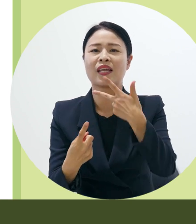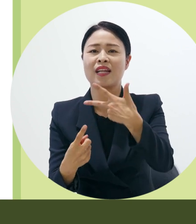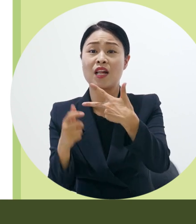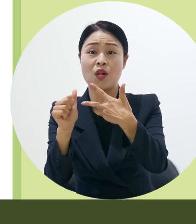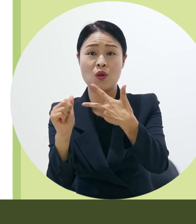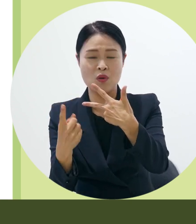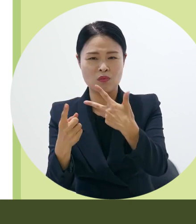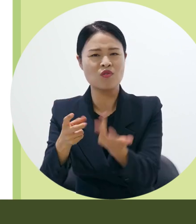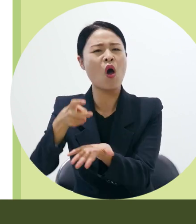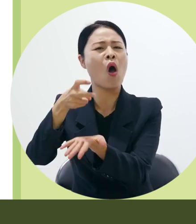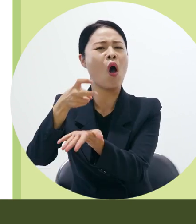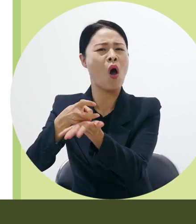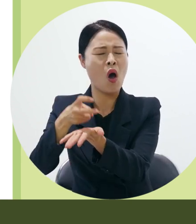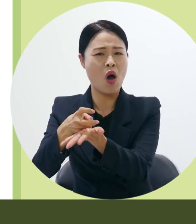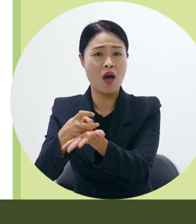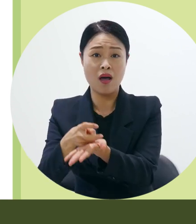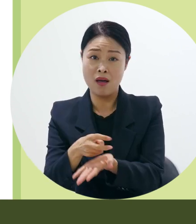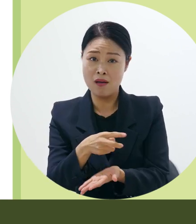해당하는 물품으로서